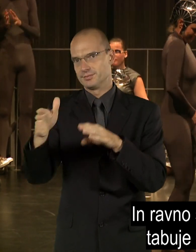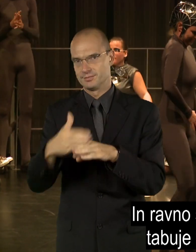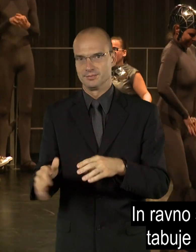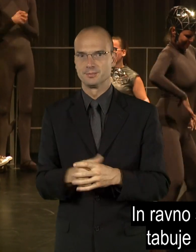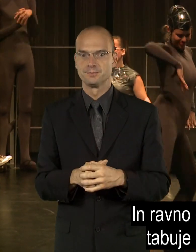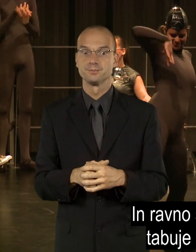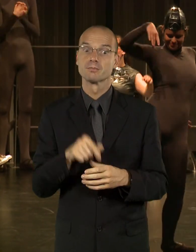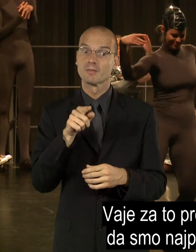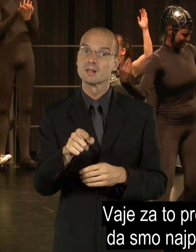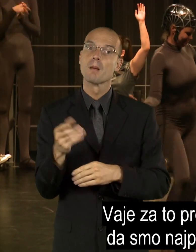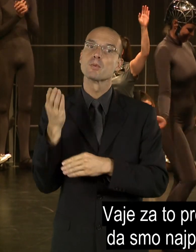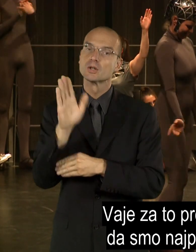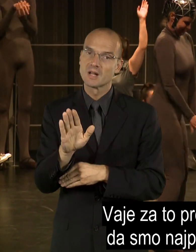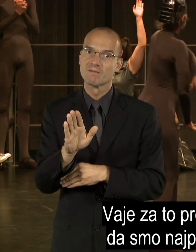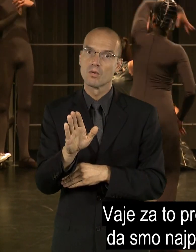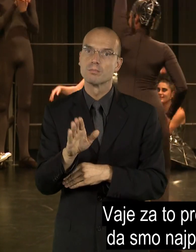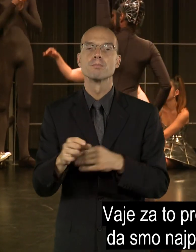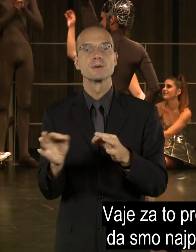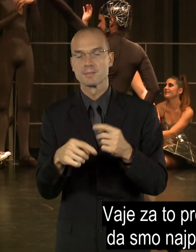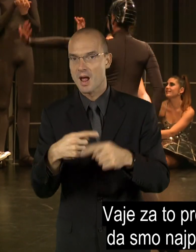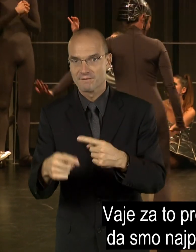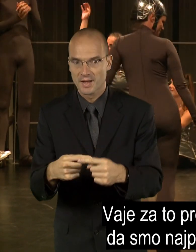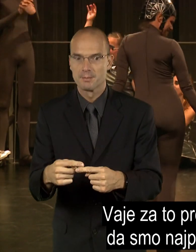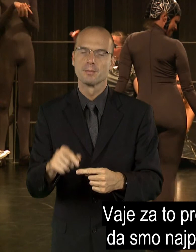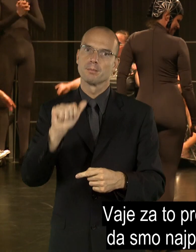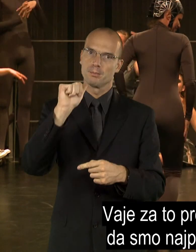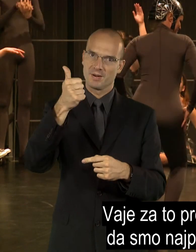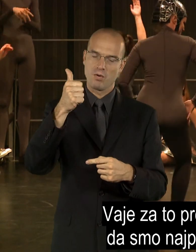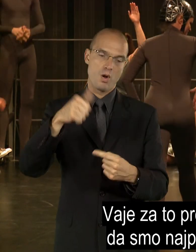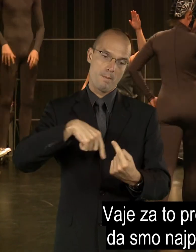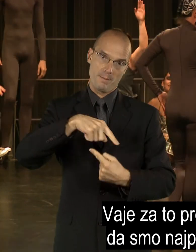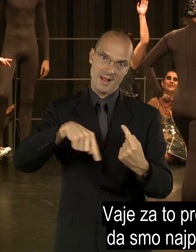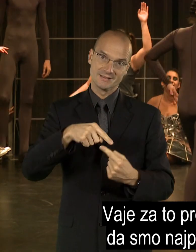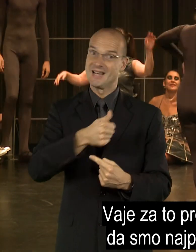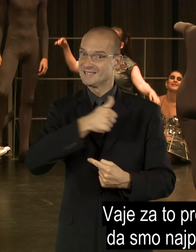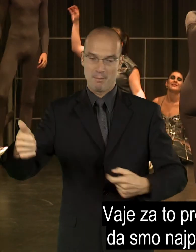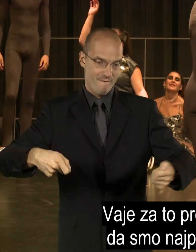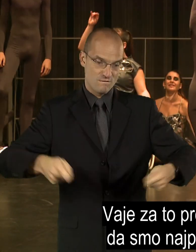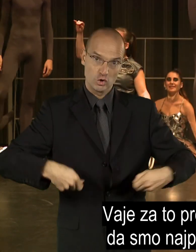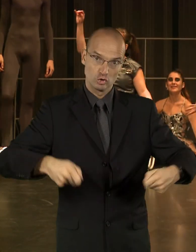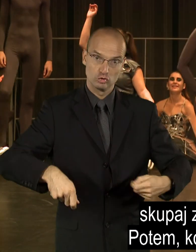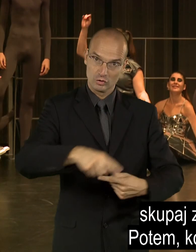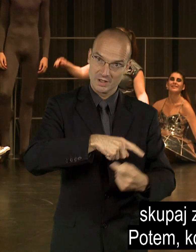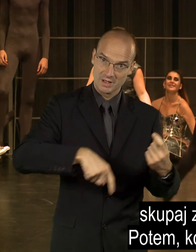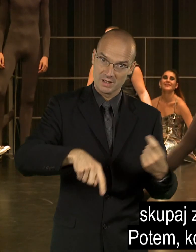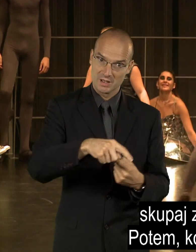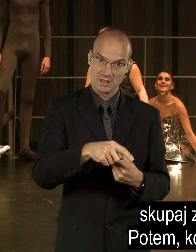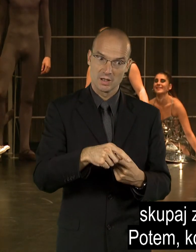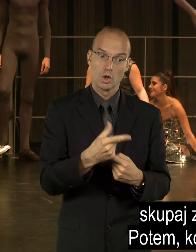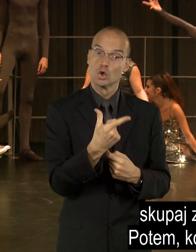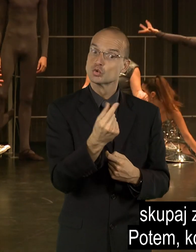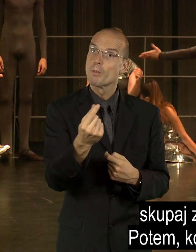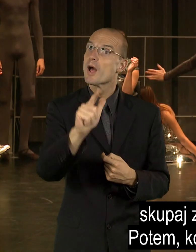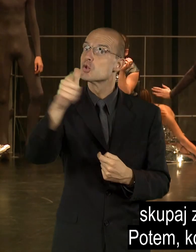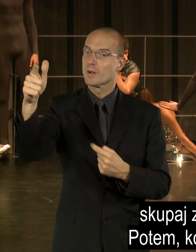No. Za to predstavo so potekale tako, da smo najprej plesali pač samo z vozički, skupaj z